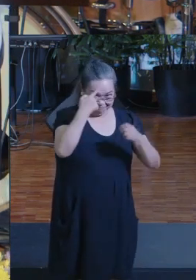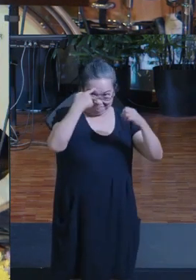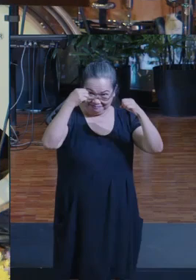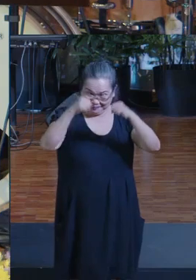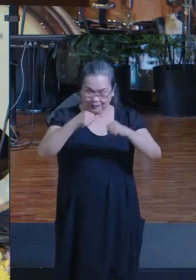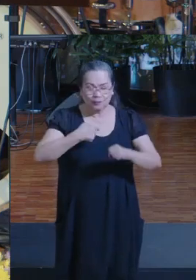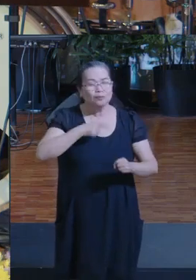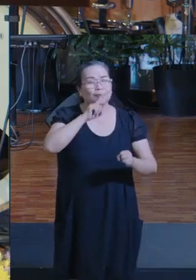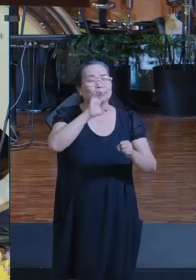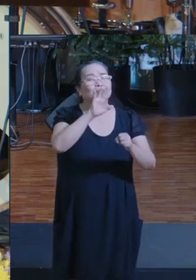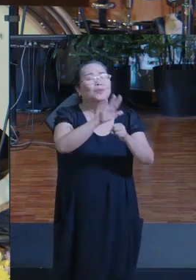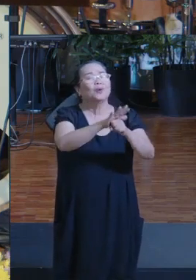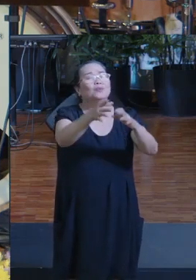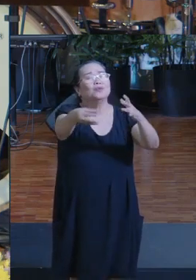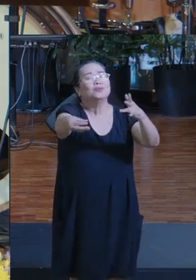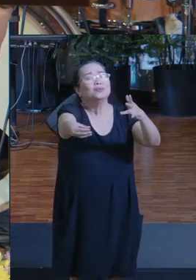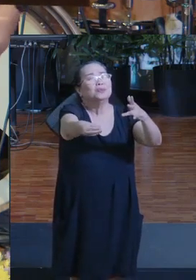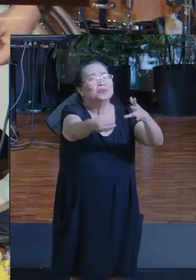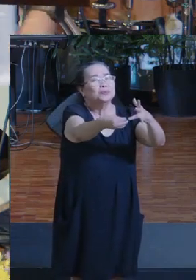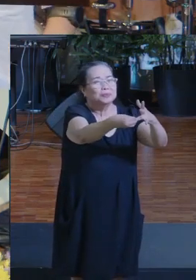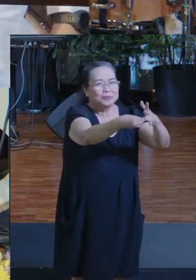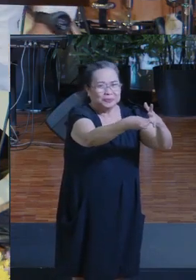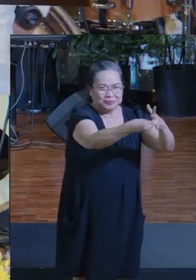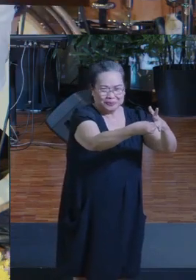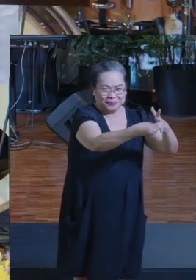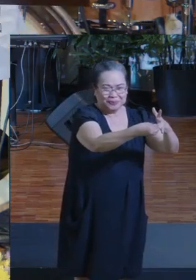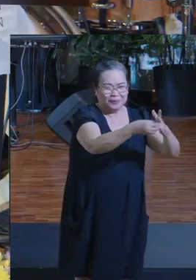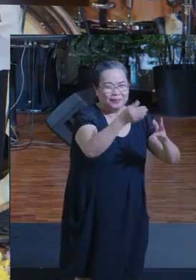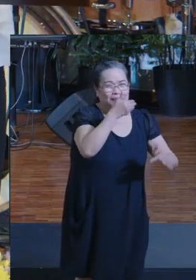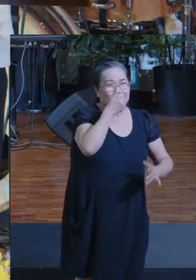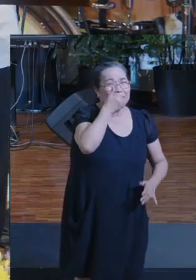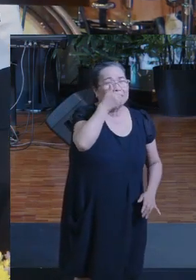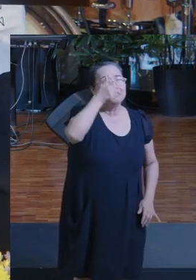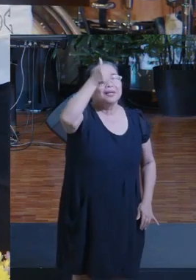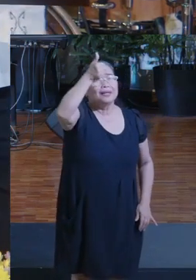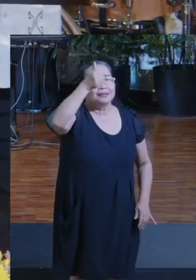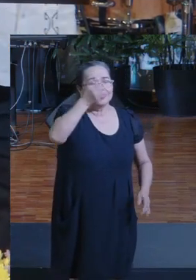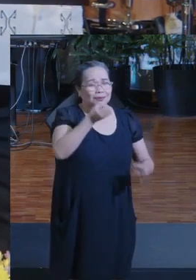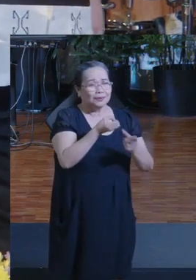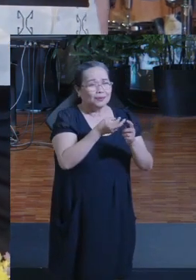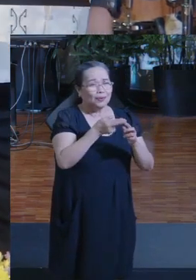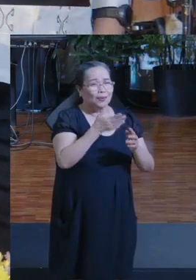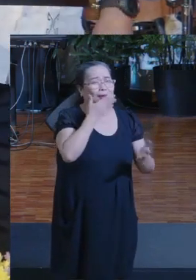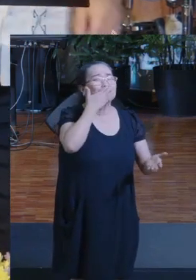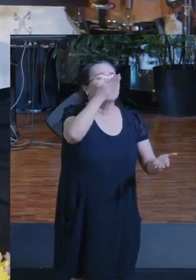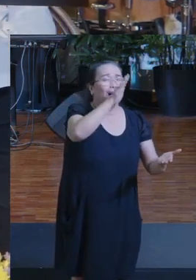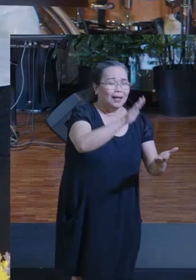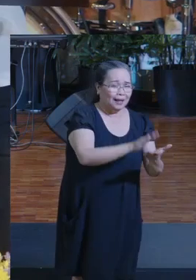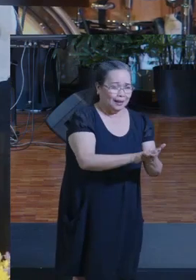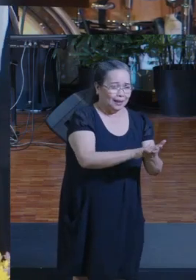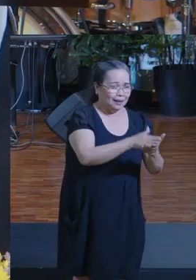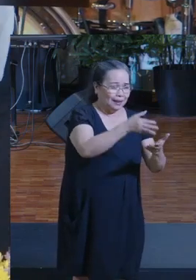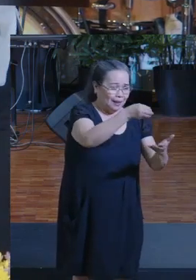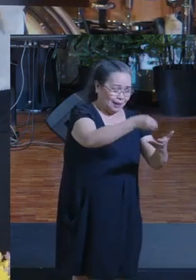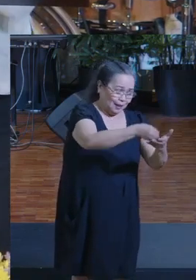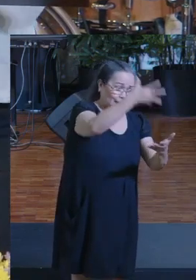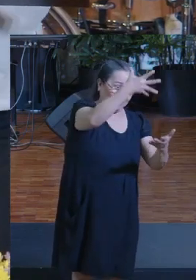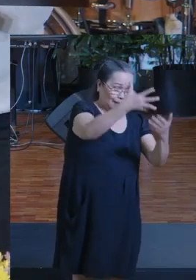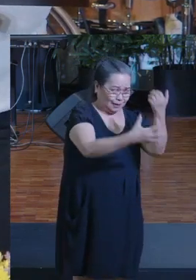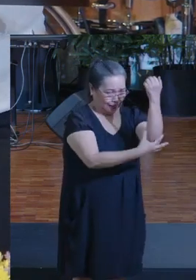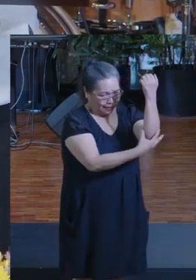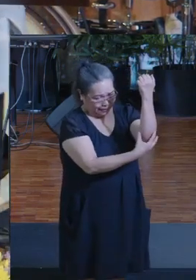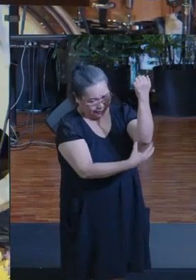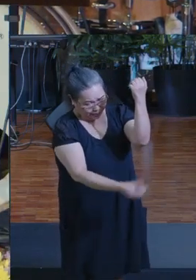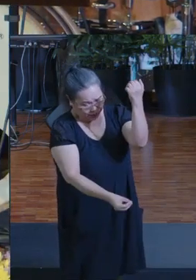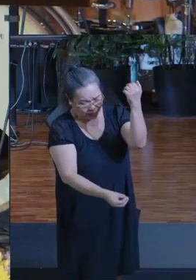ako'y nangangako, no? For better or for poorer, for richer, for poorer, for better,